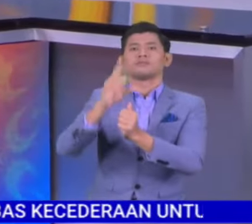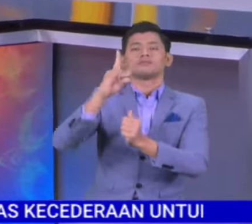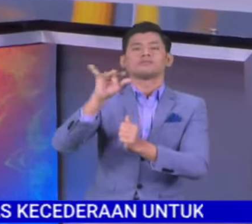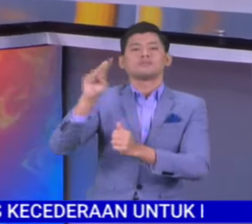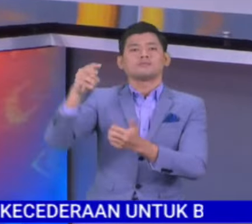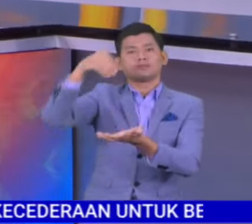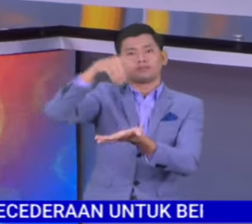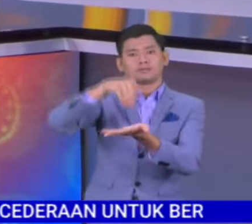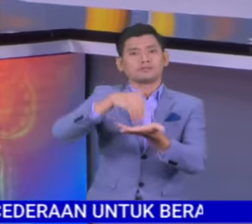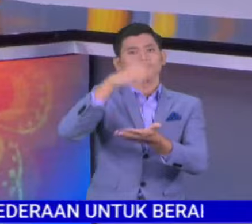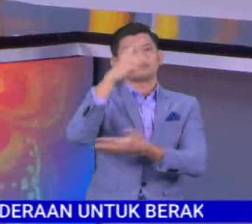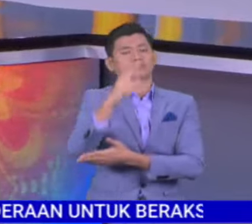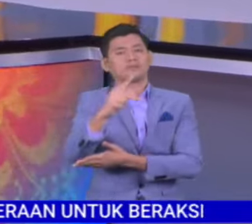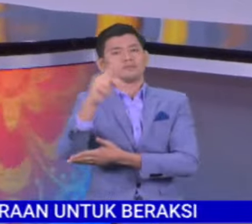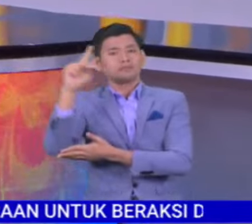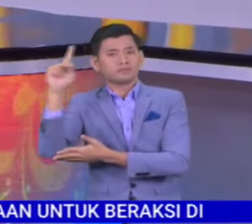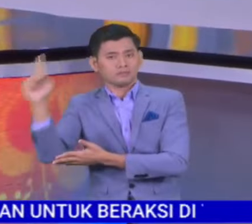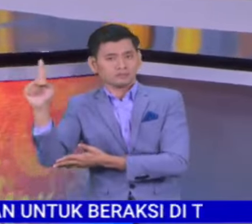Kinabalu